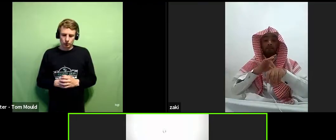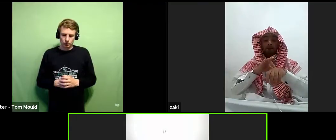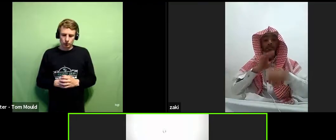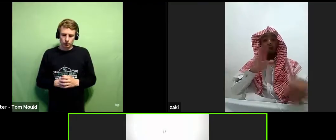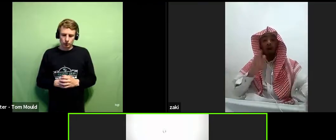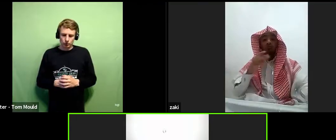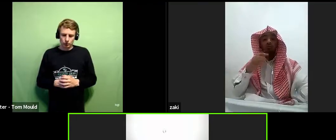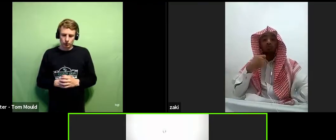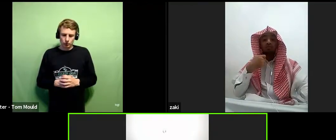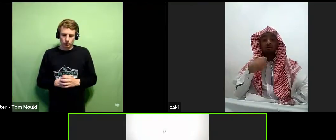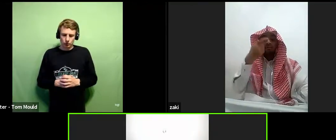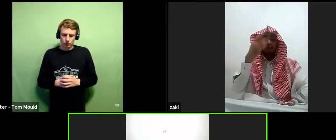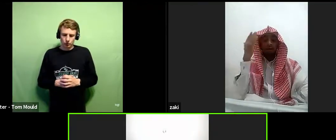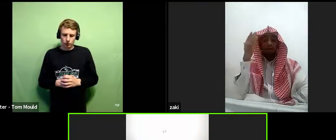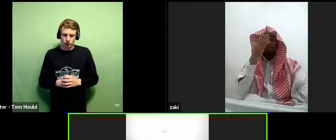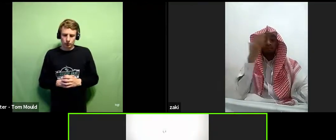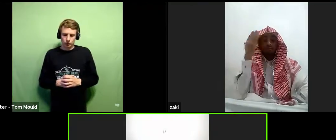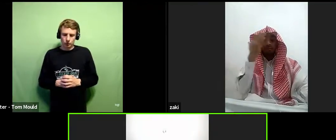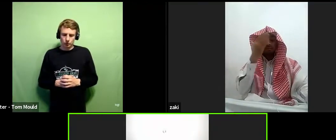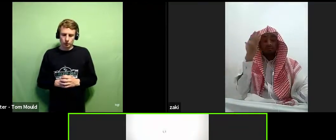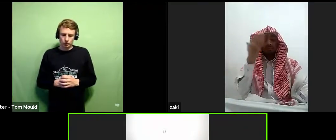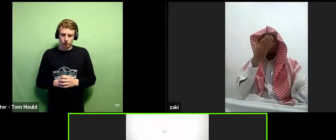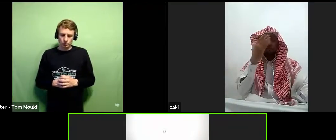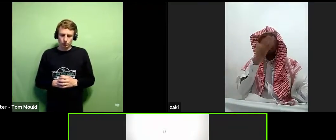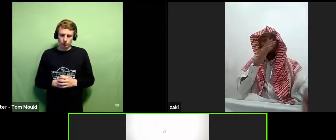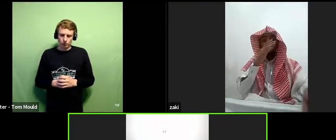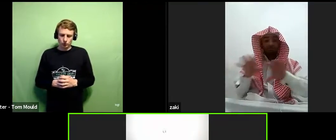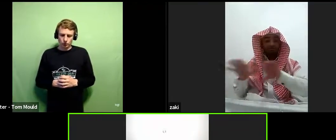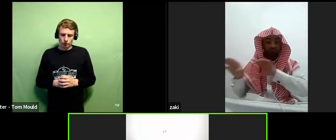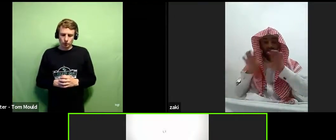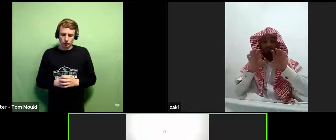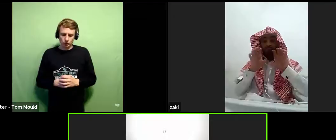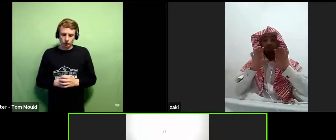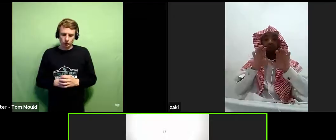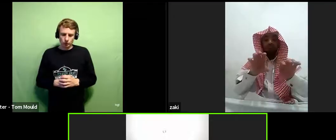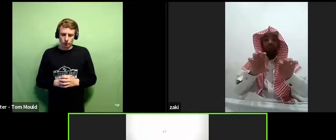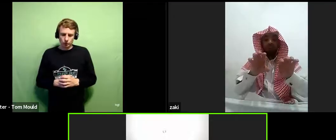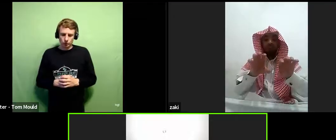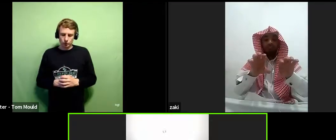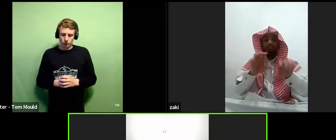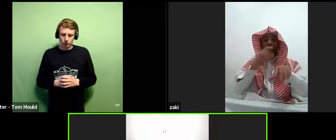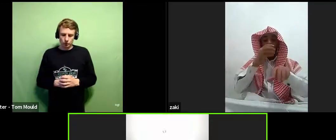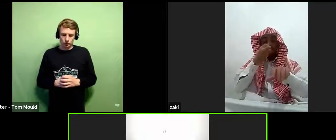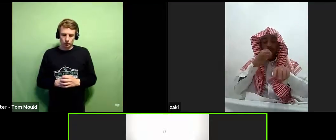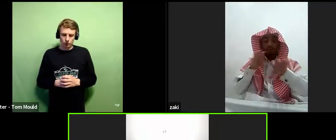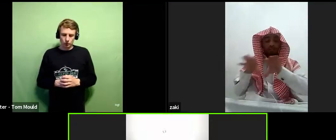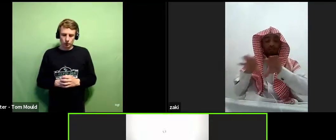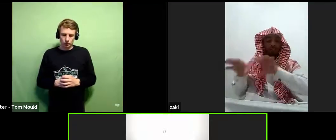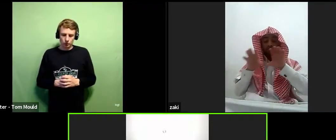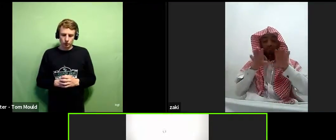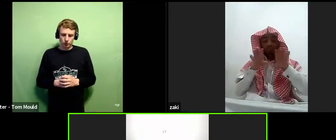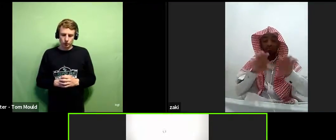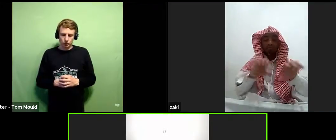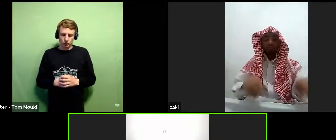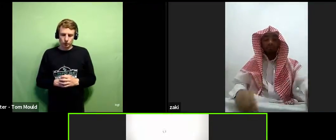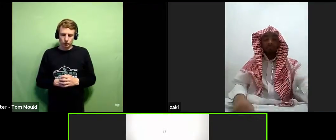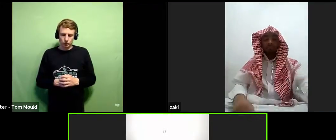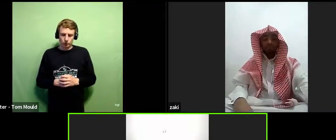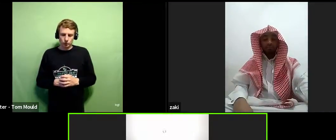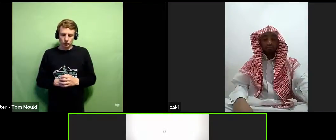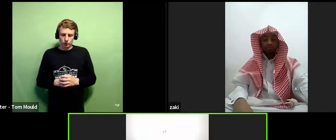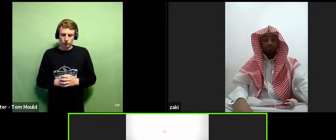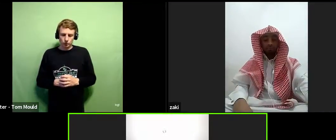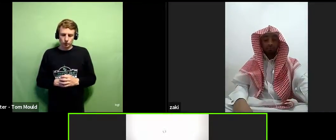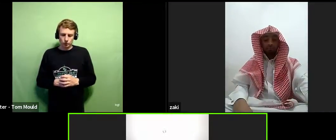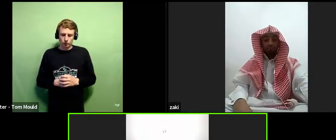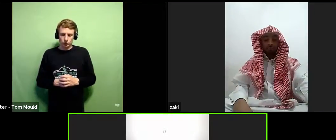سَفَرٍ فَعِدَّةٌ مِّنْ أَيَّامٍ أُخَرٍ وعلى